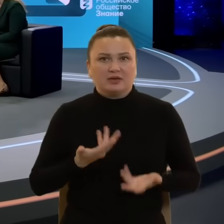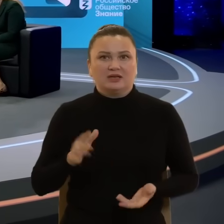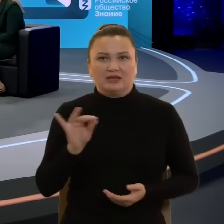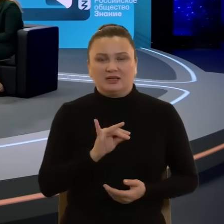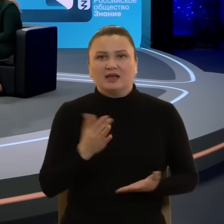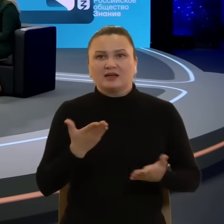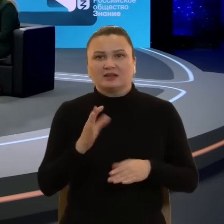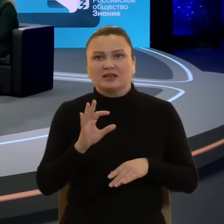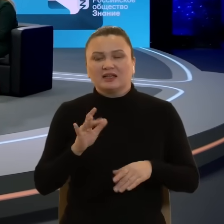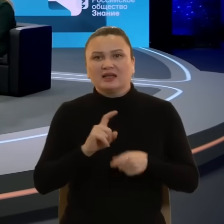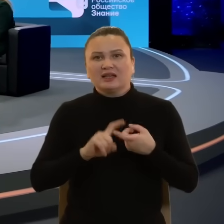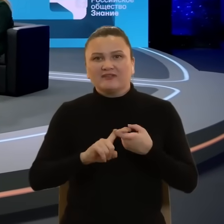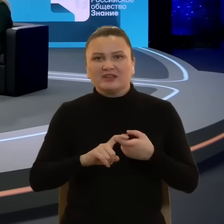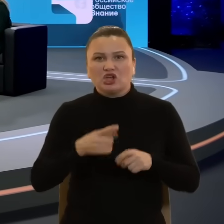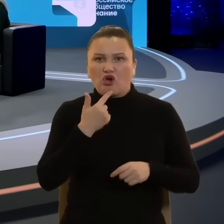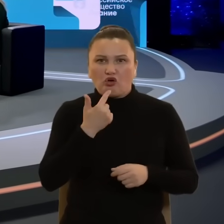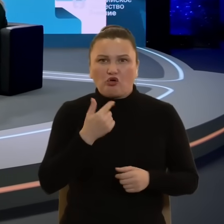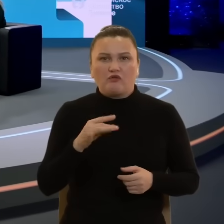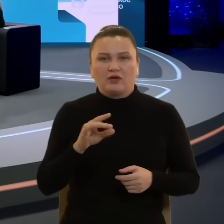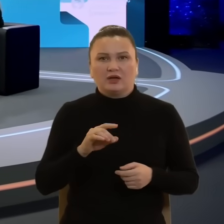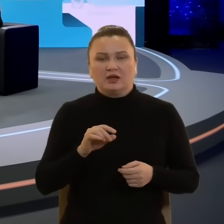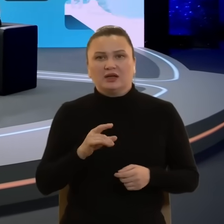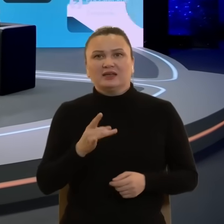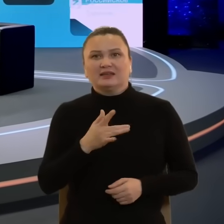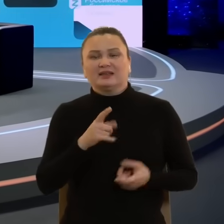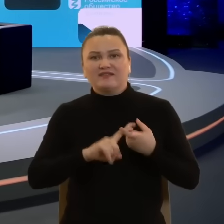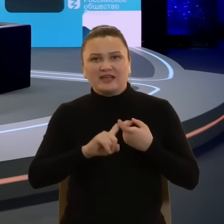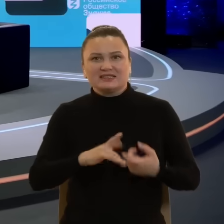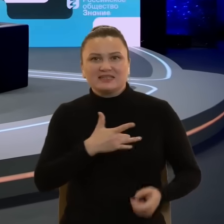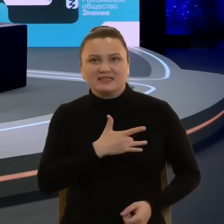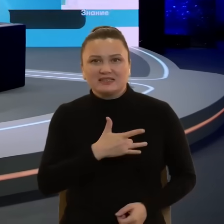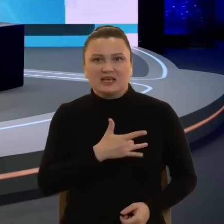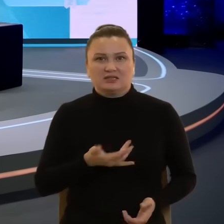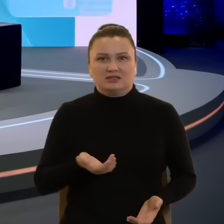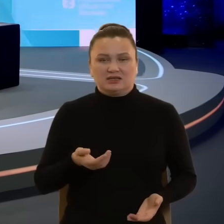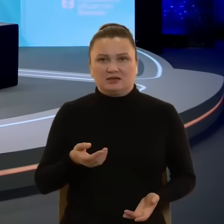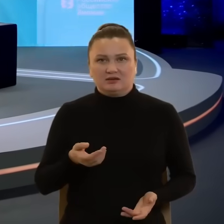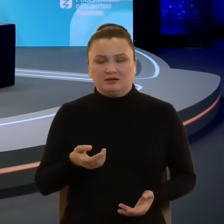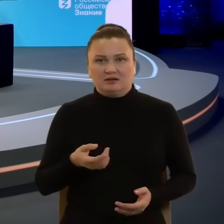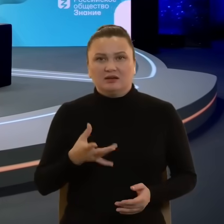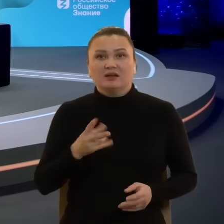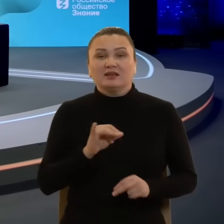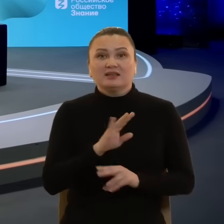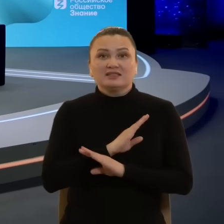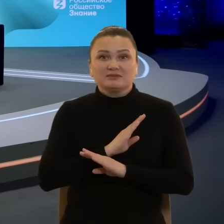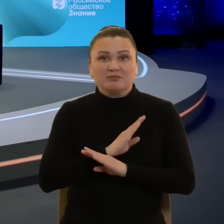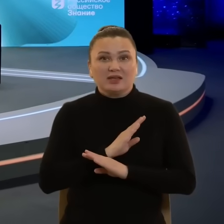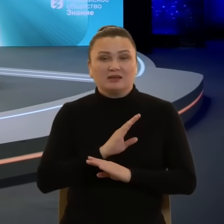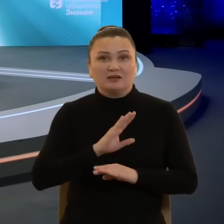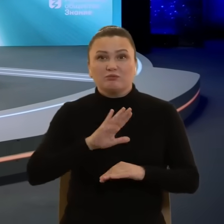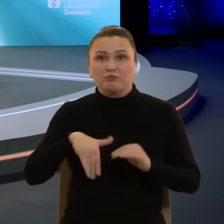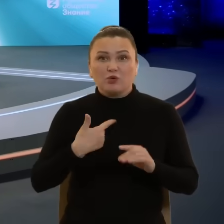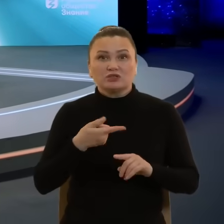и какие-то инфекции крови, инфекции клапанов сердца. А летальность таких инфекций после того,